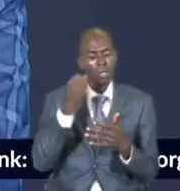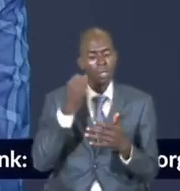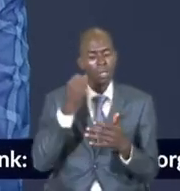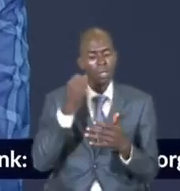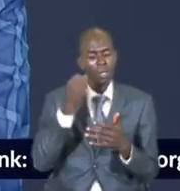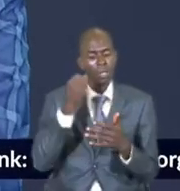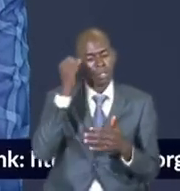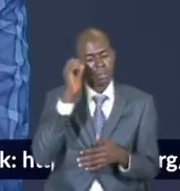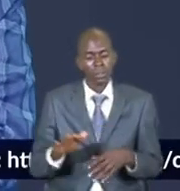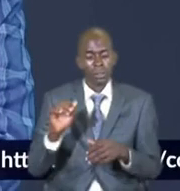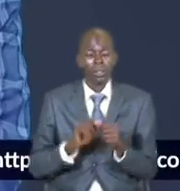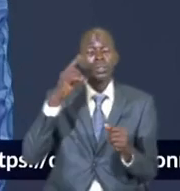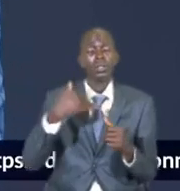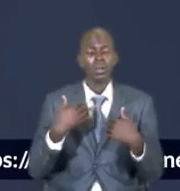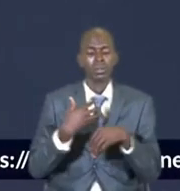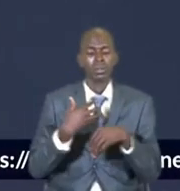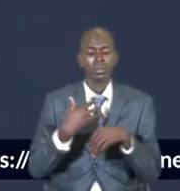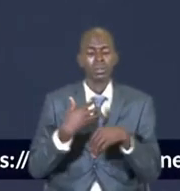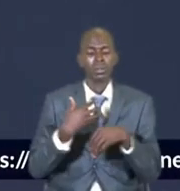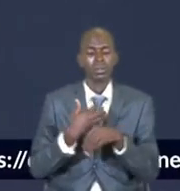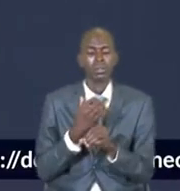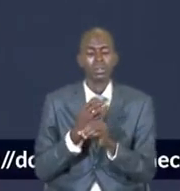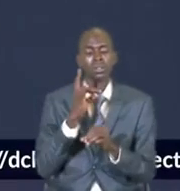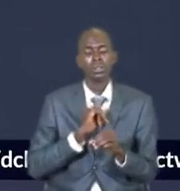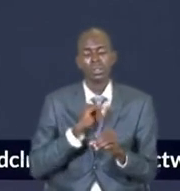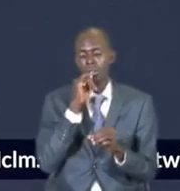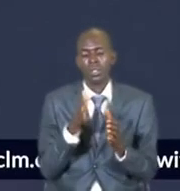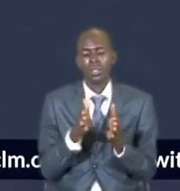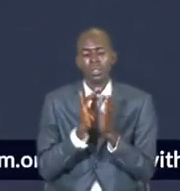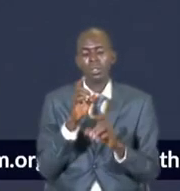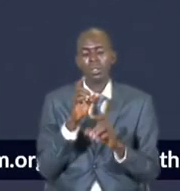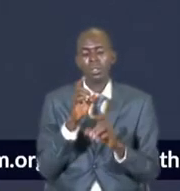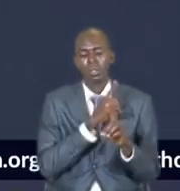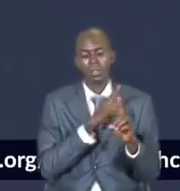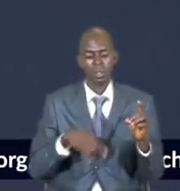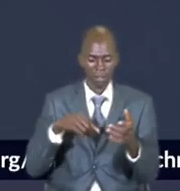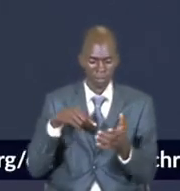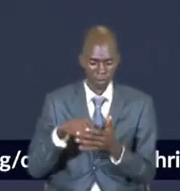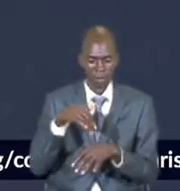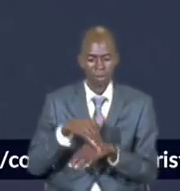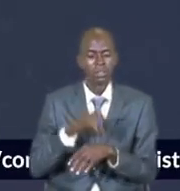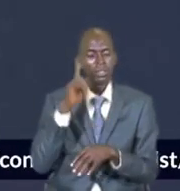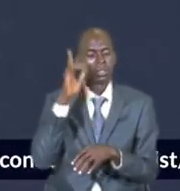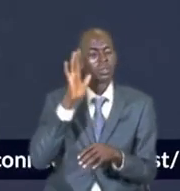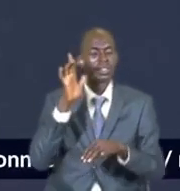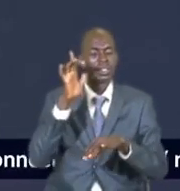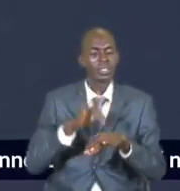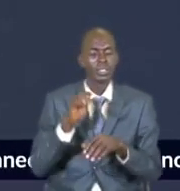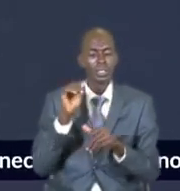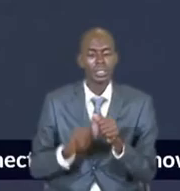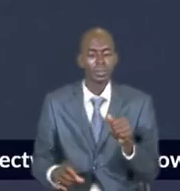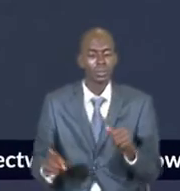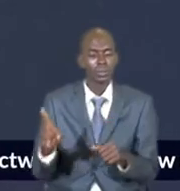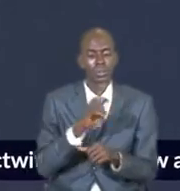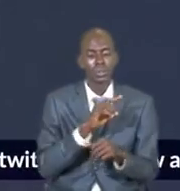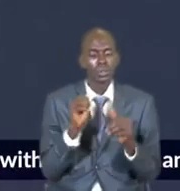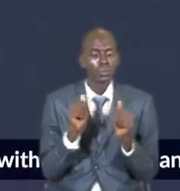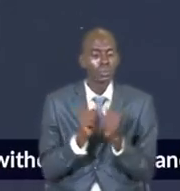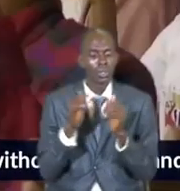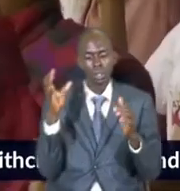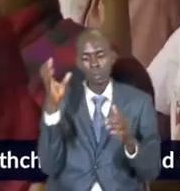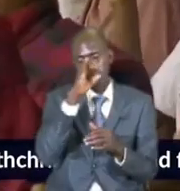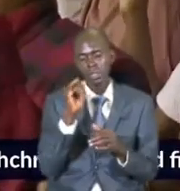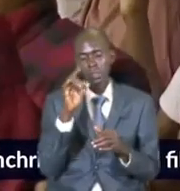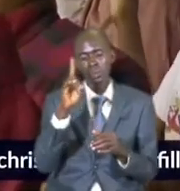onye ọbụla nke ị kere eke. Ana m arịọ gị onye nwe anyị na n'abalị a, na ị ga-emetụ onye ọbụla aka na-enweghị onye ị ga-agụpụ